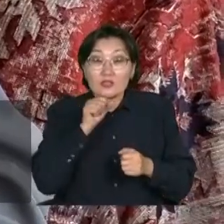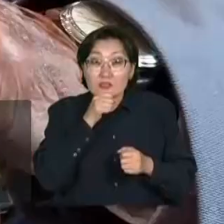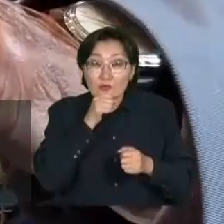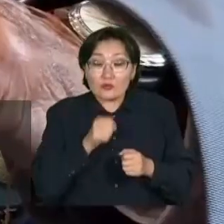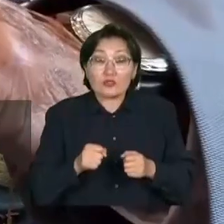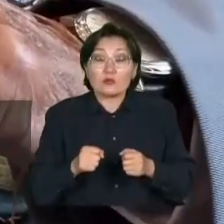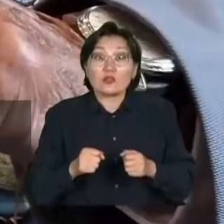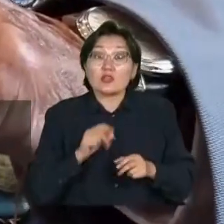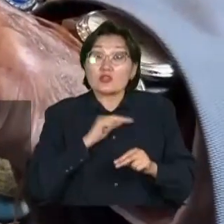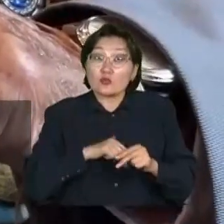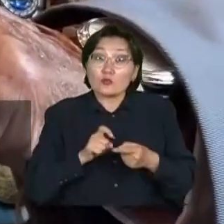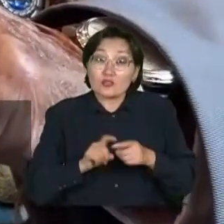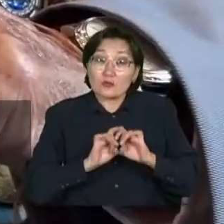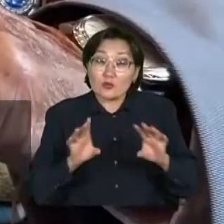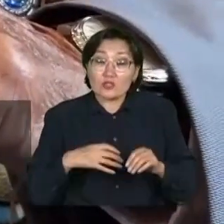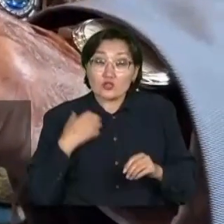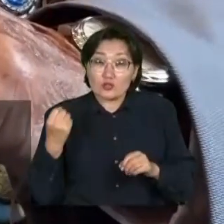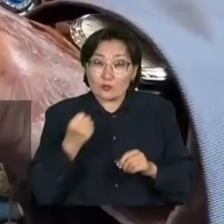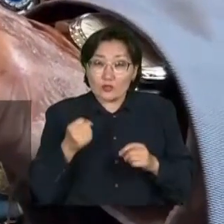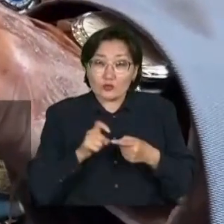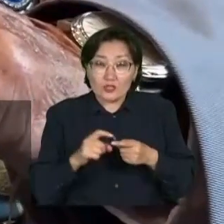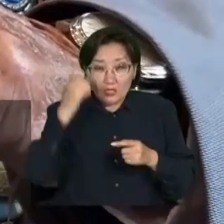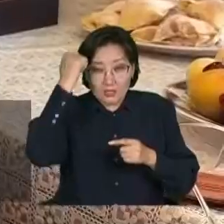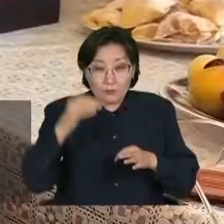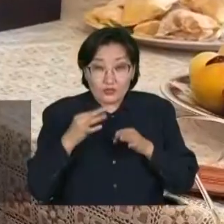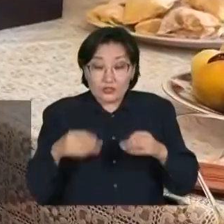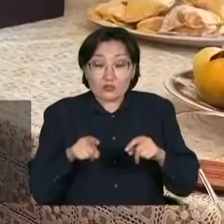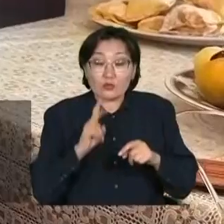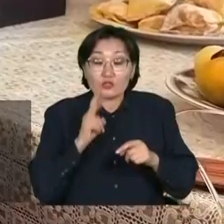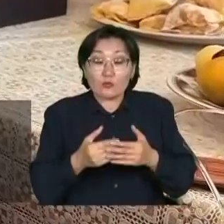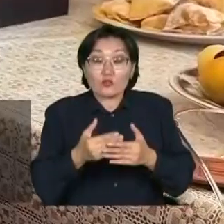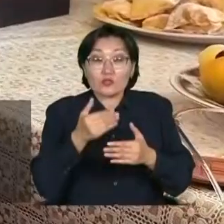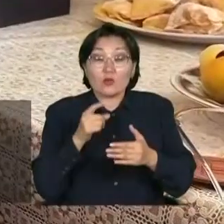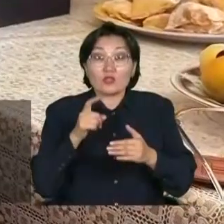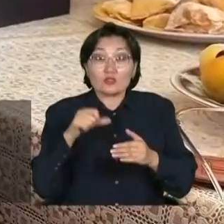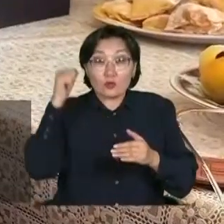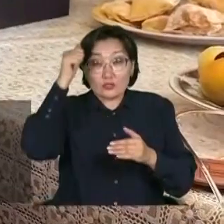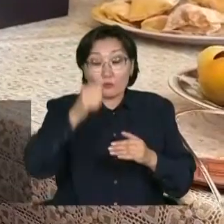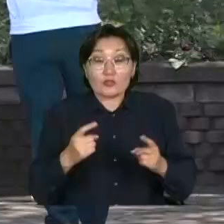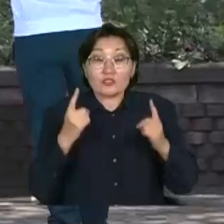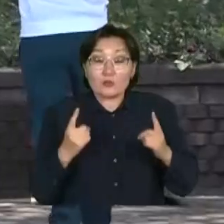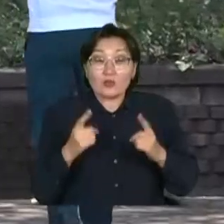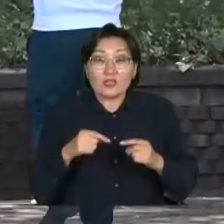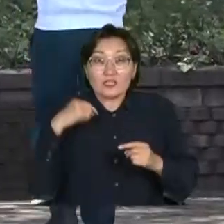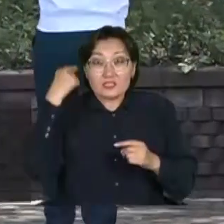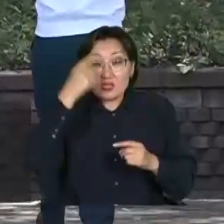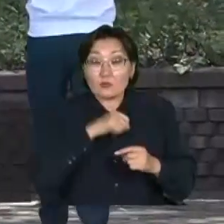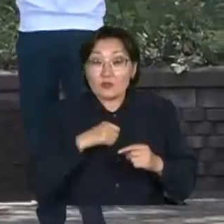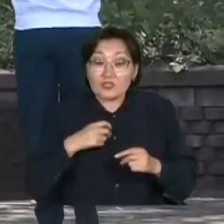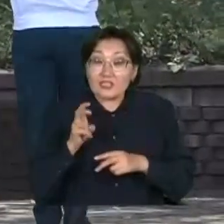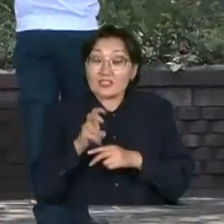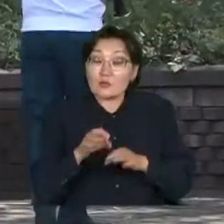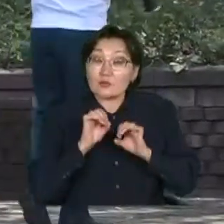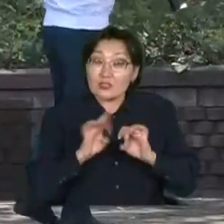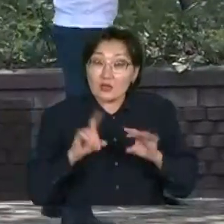қызметін атап өтіп, жауынгерлік ерлігі үшін алғысын білдірді. Осыдан 2 жыл бұрын 100 жылдық мерейтойыңызда жеке өзім келетінімді айтқанмын